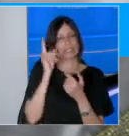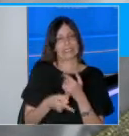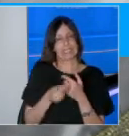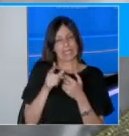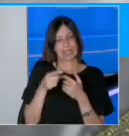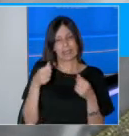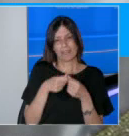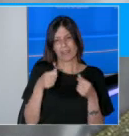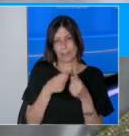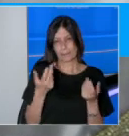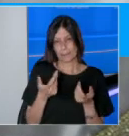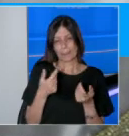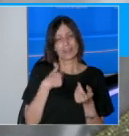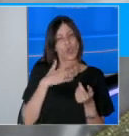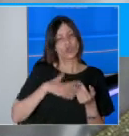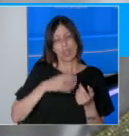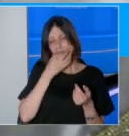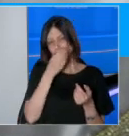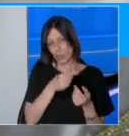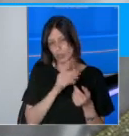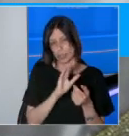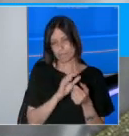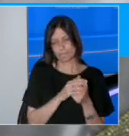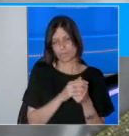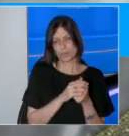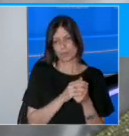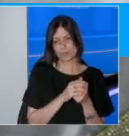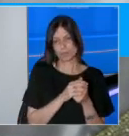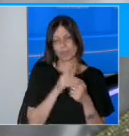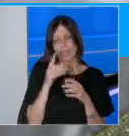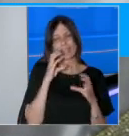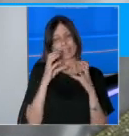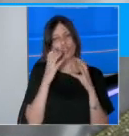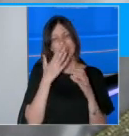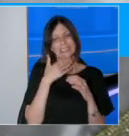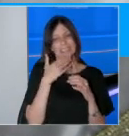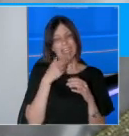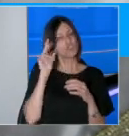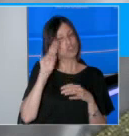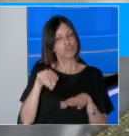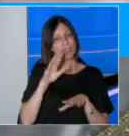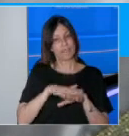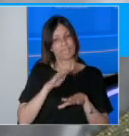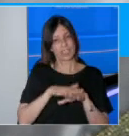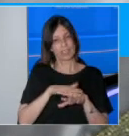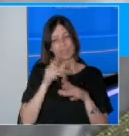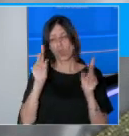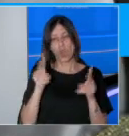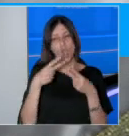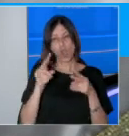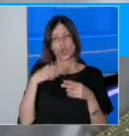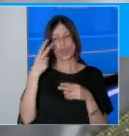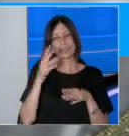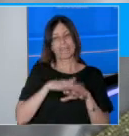צריך מתפתים. אבל אני רוצה לשאול אותך ברשותך נדב. לתקשורת הישראלית יש תפקיד, אבל הוא לא יכול להיות תפקיד